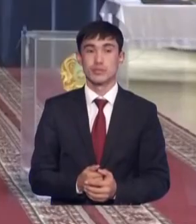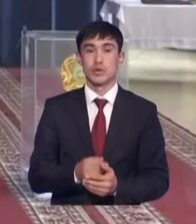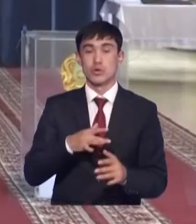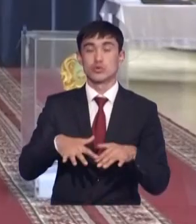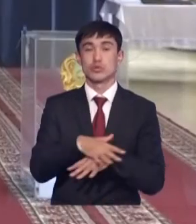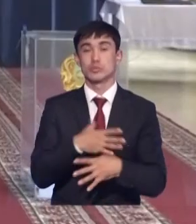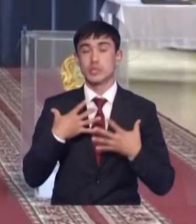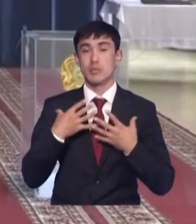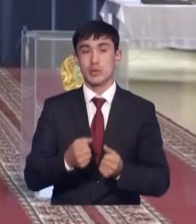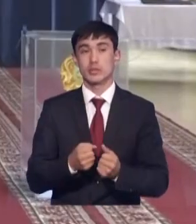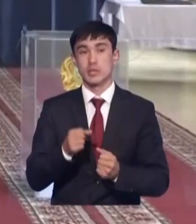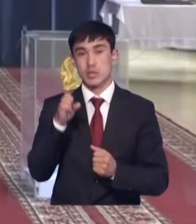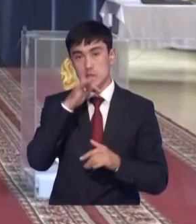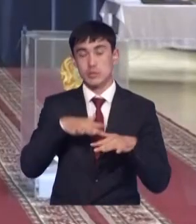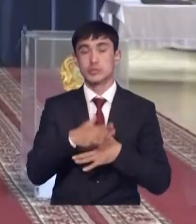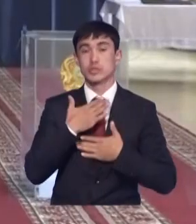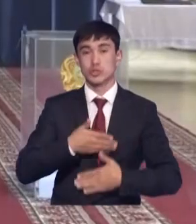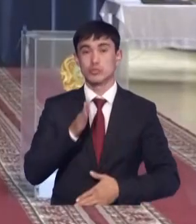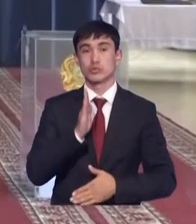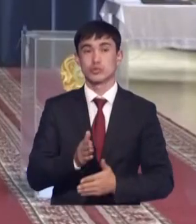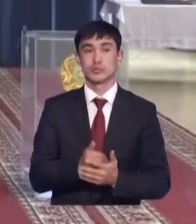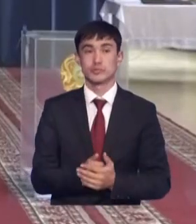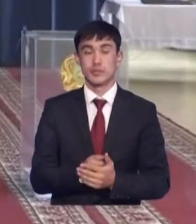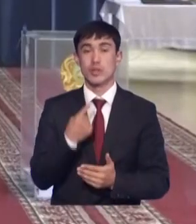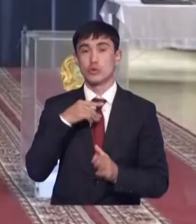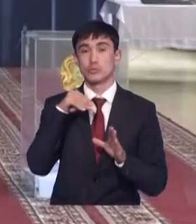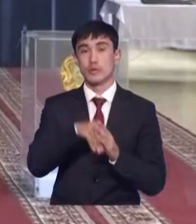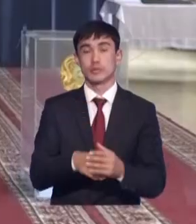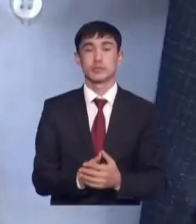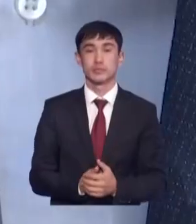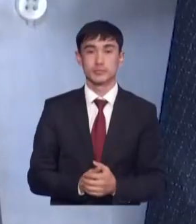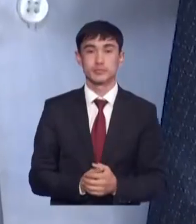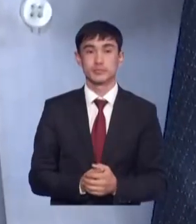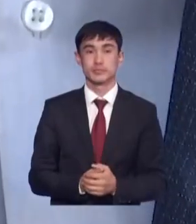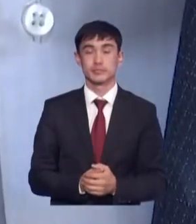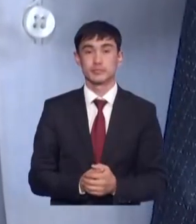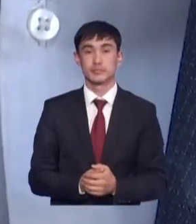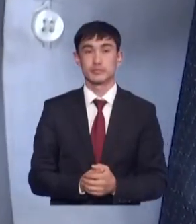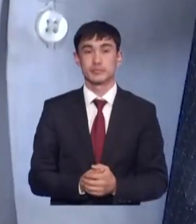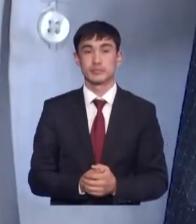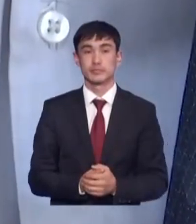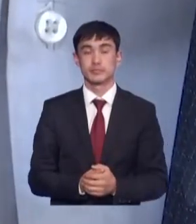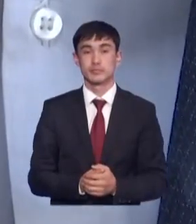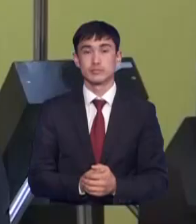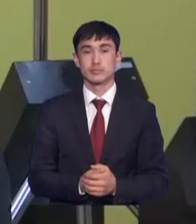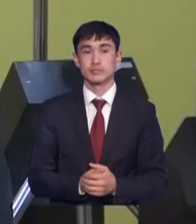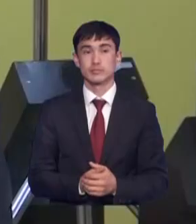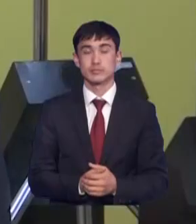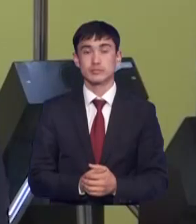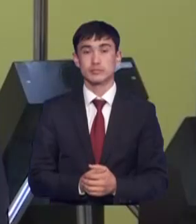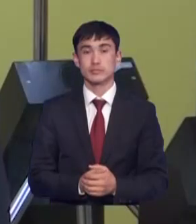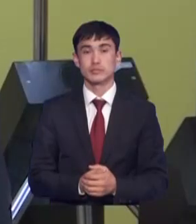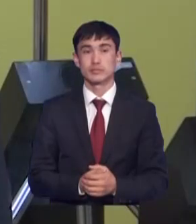жұртымыз аман, еліміз тыныш болу үшін дауыс беріп атырмын. Ну, естественно, раз